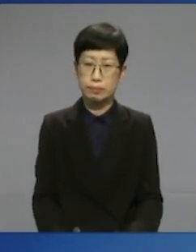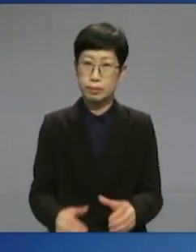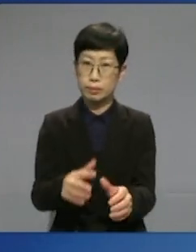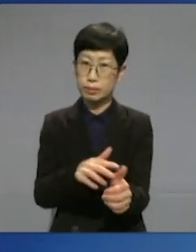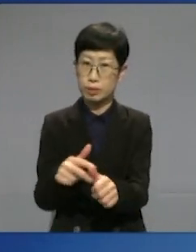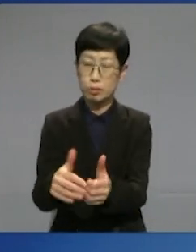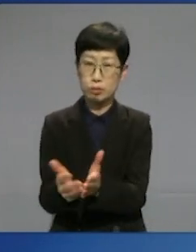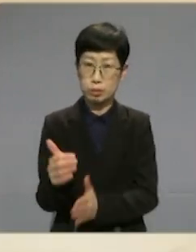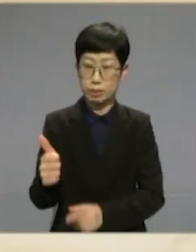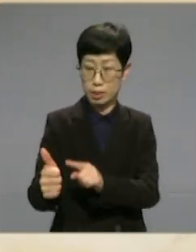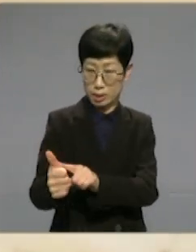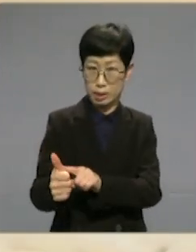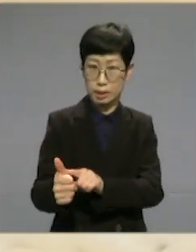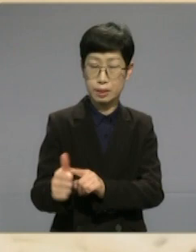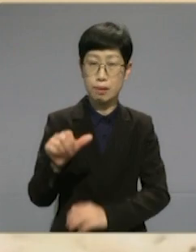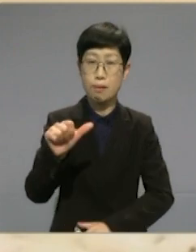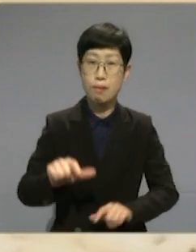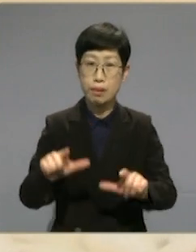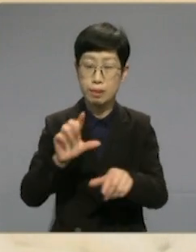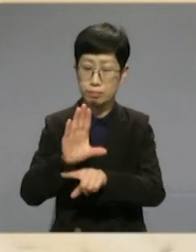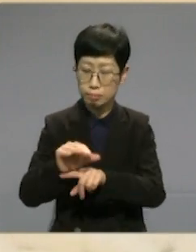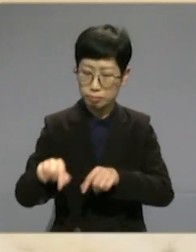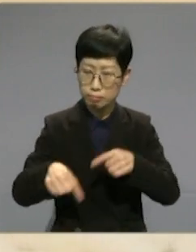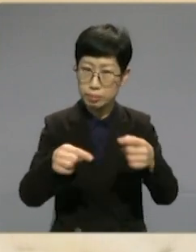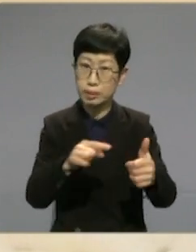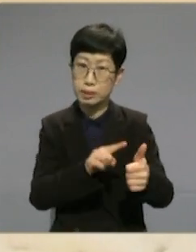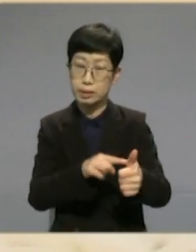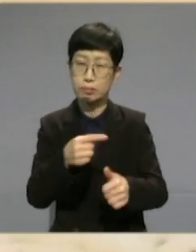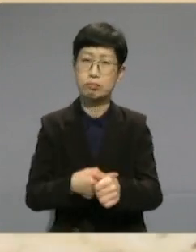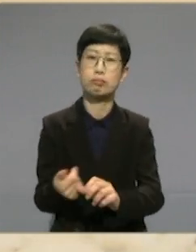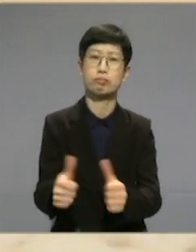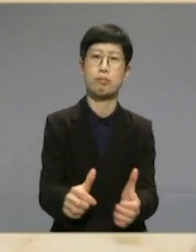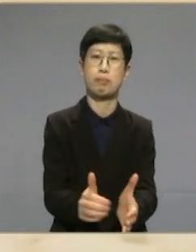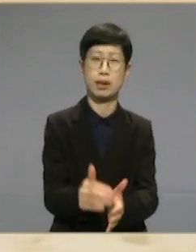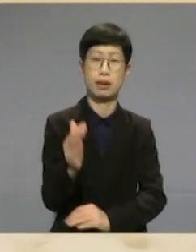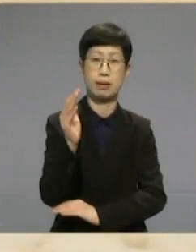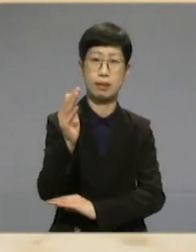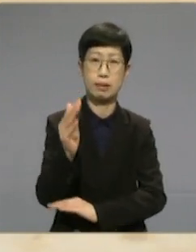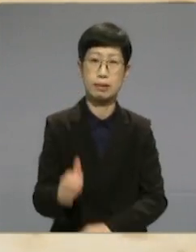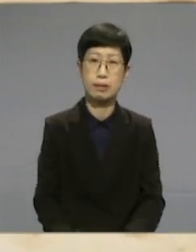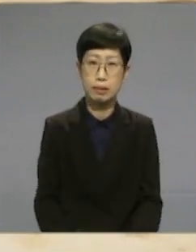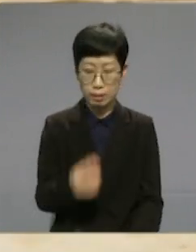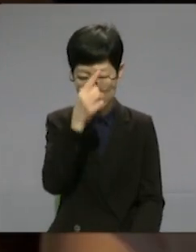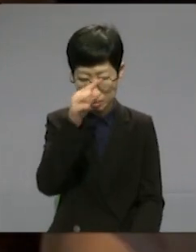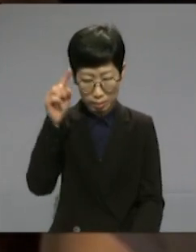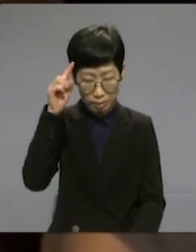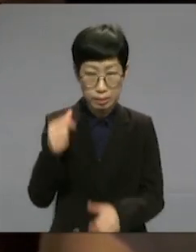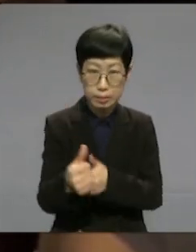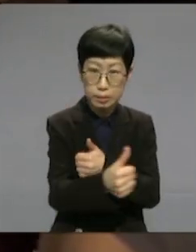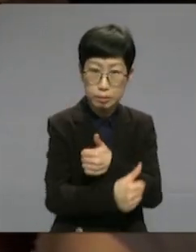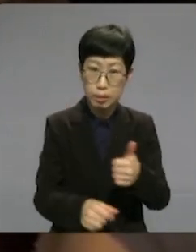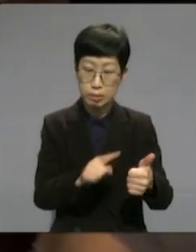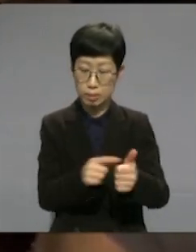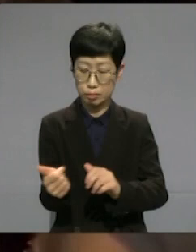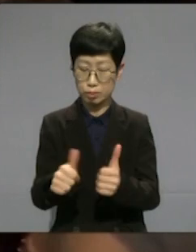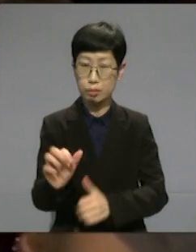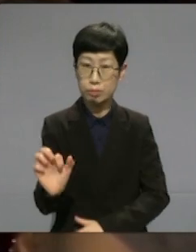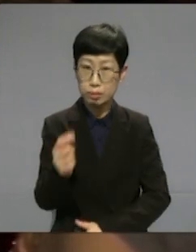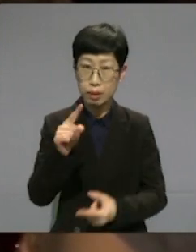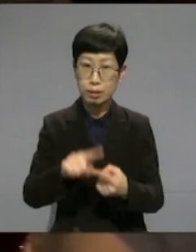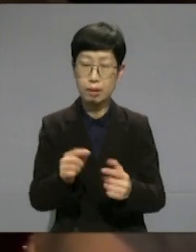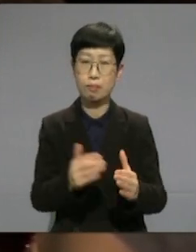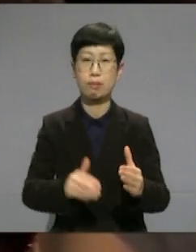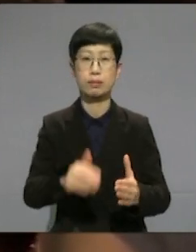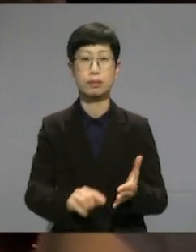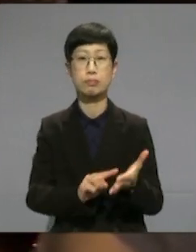현지 시간 5일 방송에 출연해 나발리는 자연사했다고 말했습니다. 러시아 주요 인사가 나발리의 사인에 대해